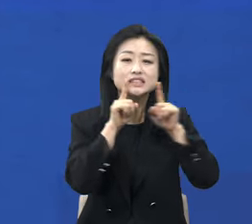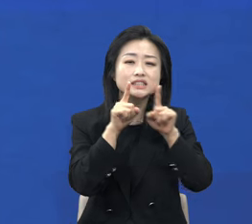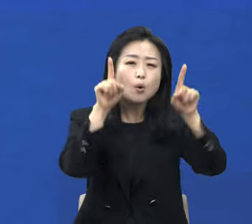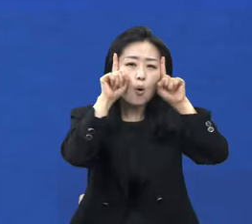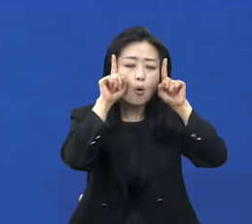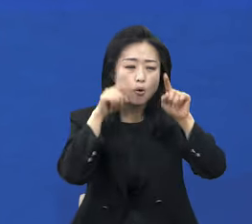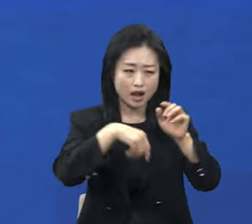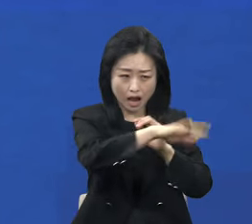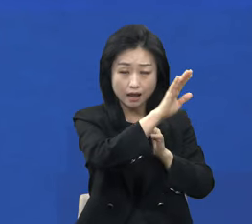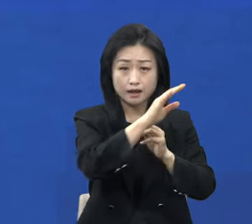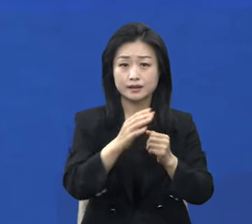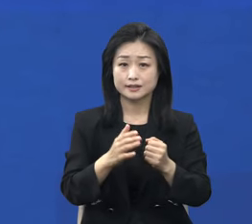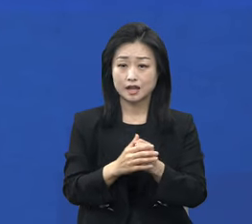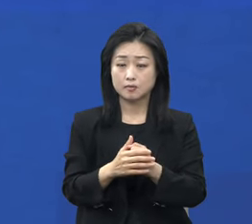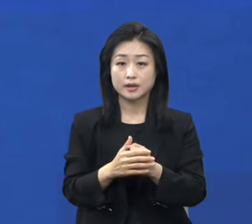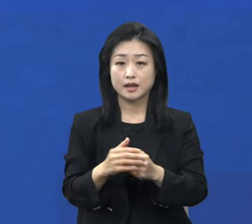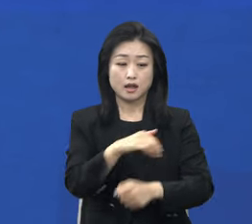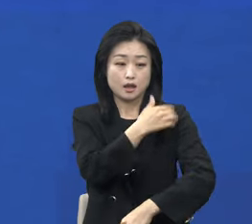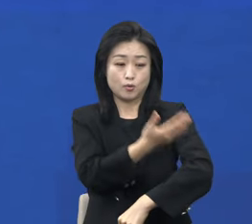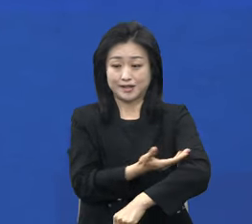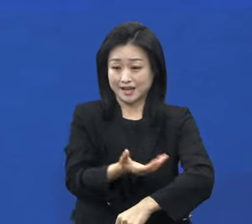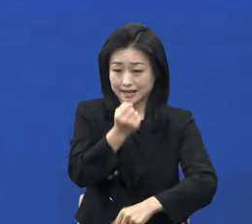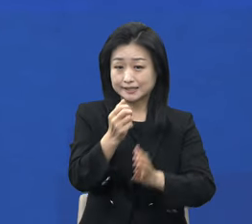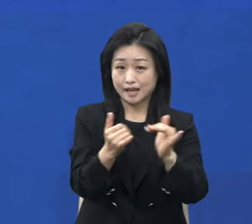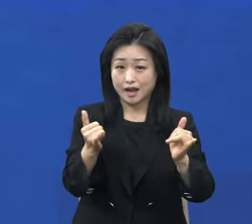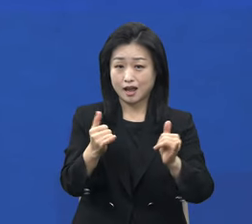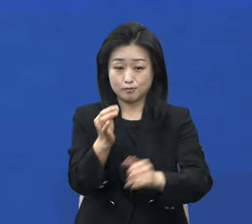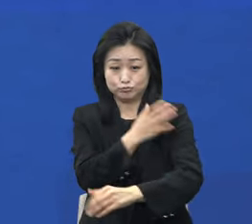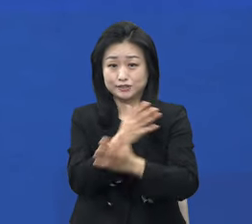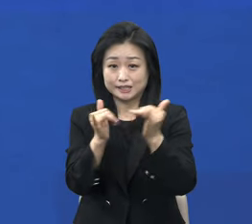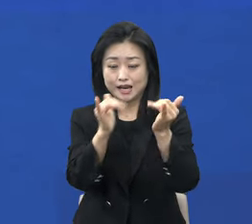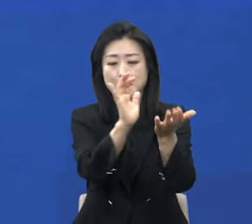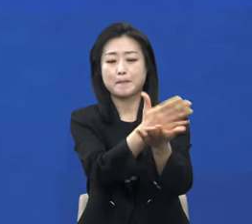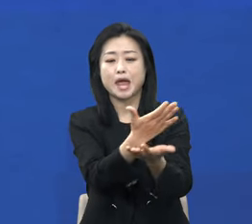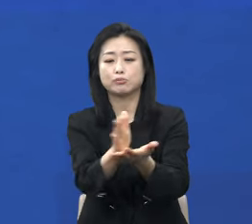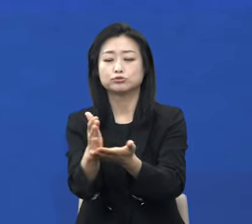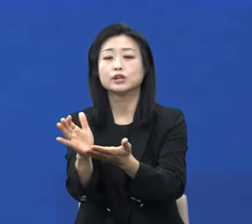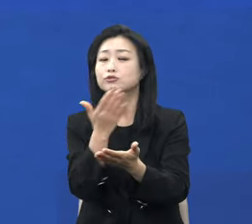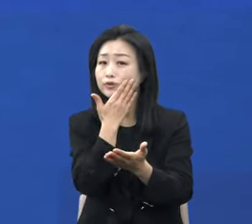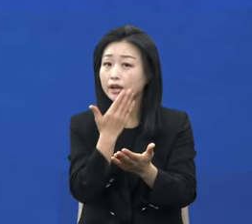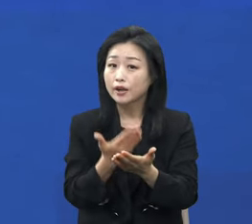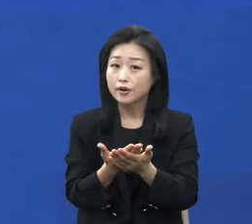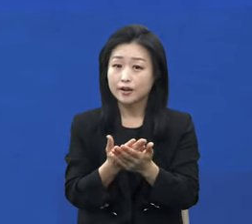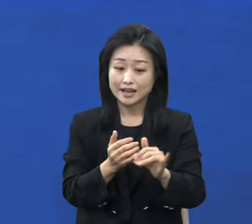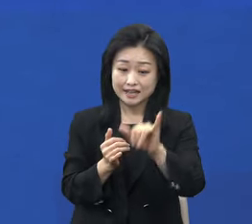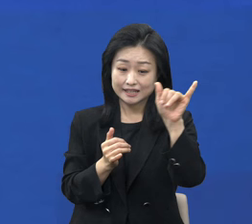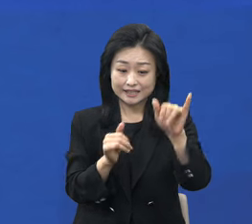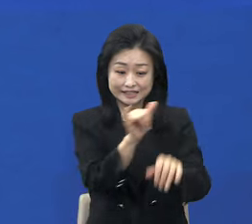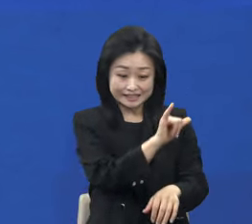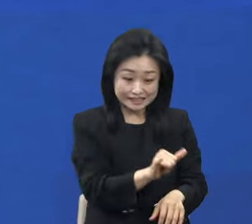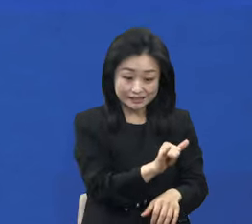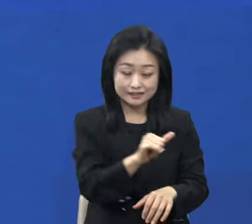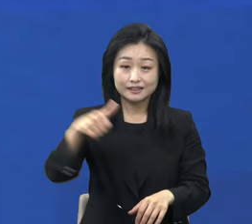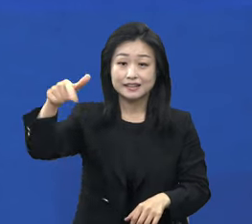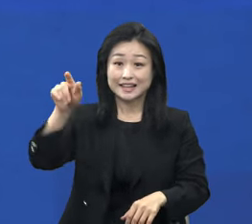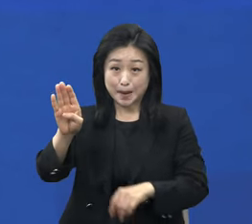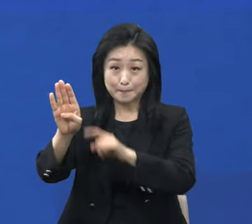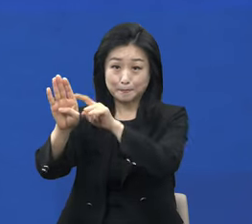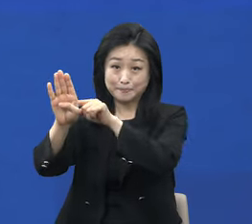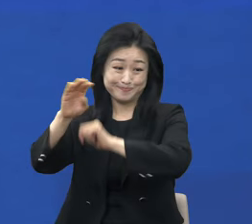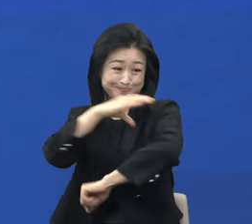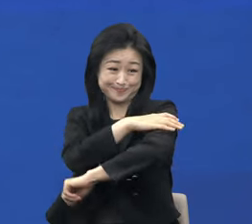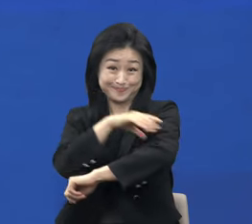이 배분을 어떻게 하면 할수 있는가? 저는 갑을관계의 문제에서 을들이 비참한 꼴을 당하는